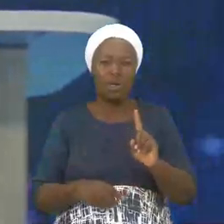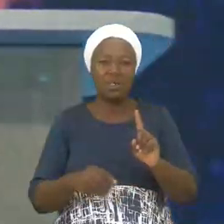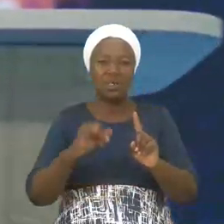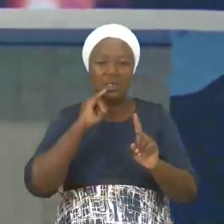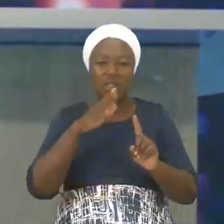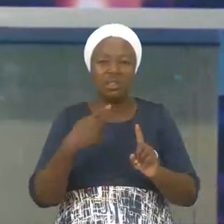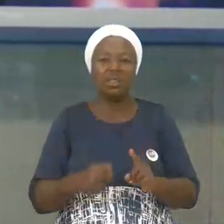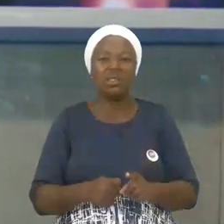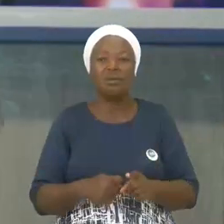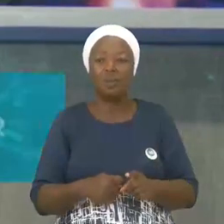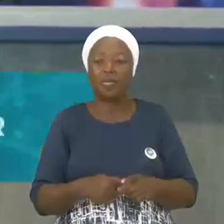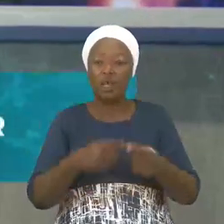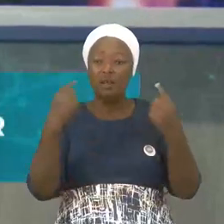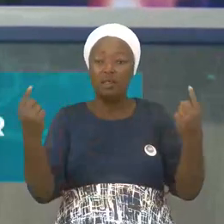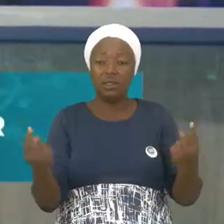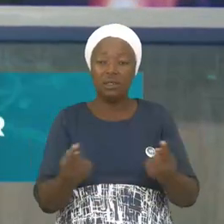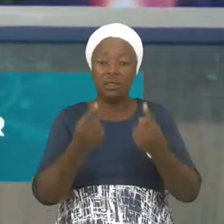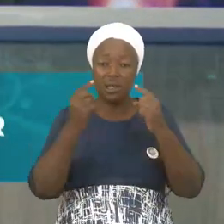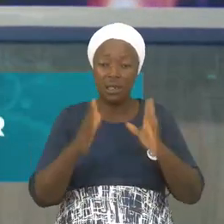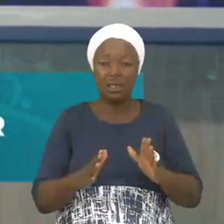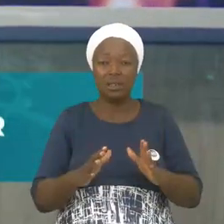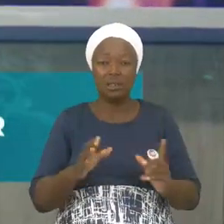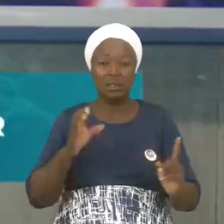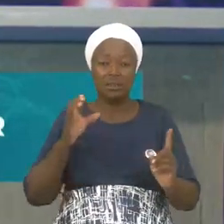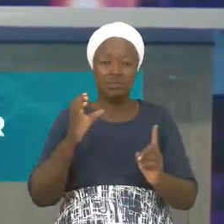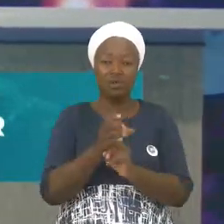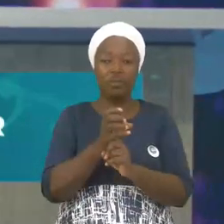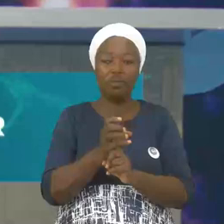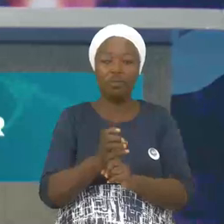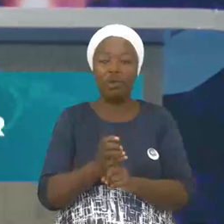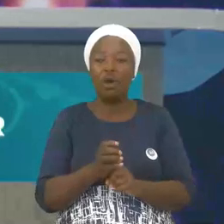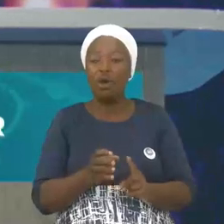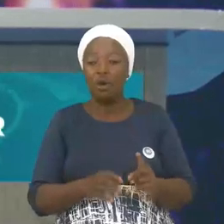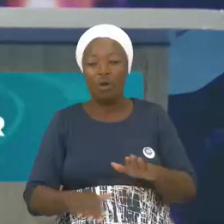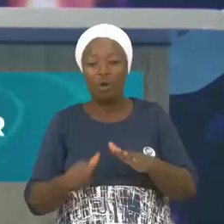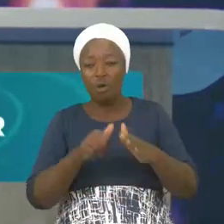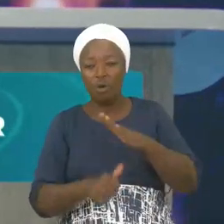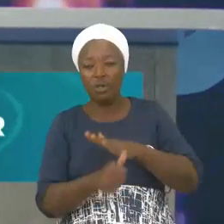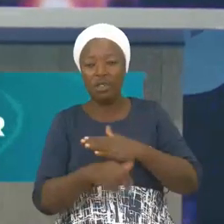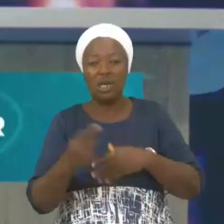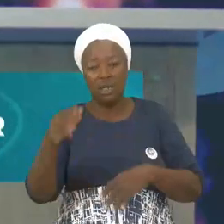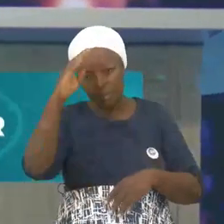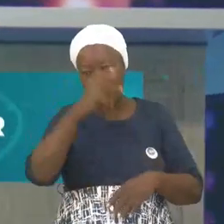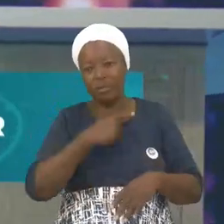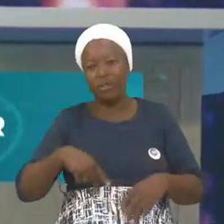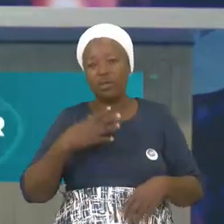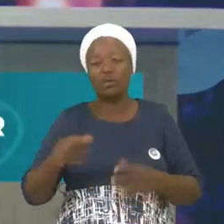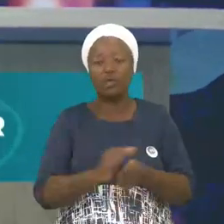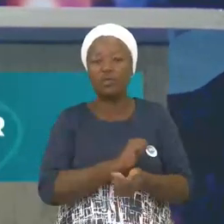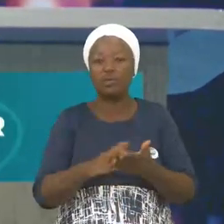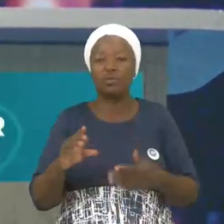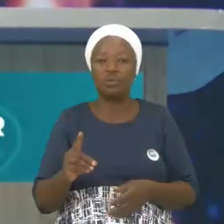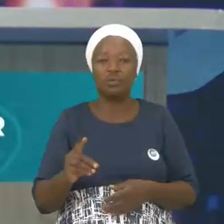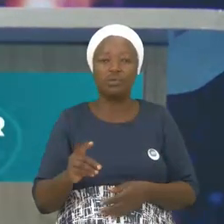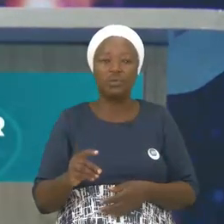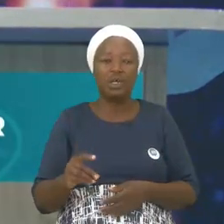trois points à considérer. Premièrement, les transgresseurs foulés aux pieds par